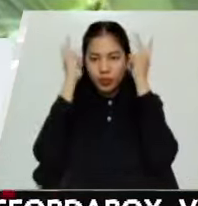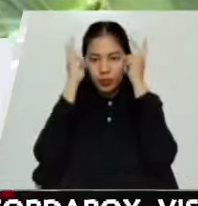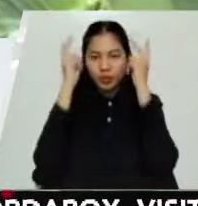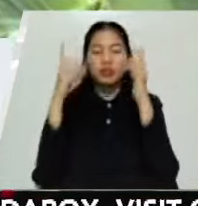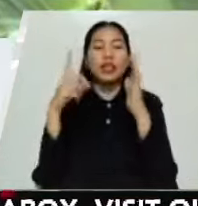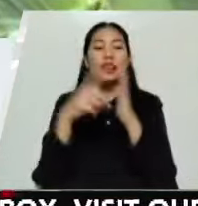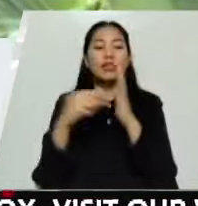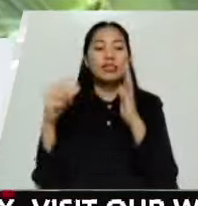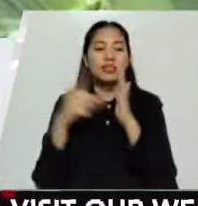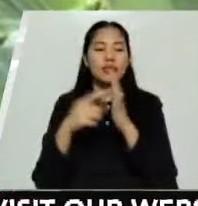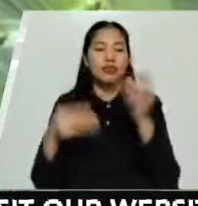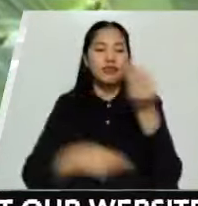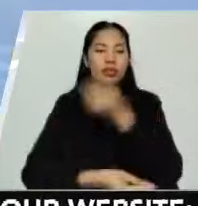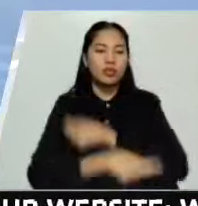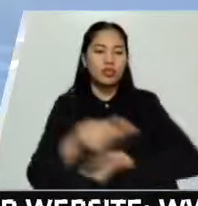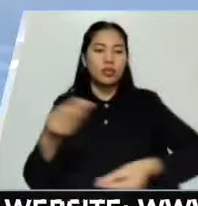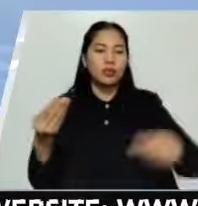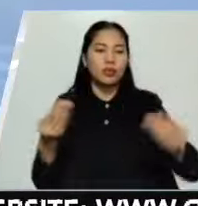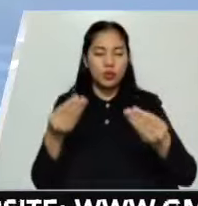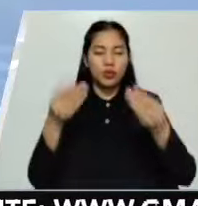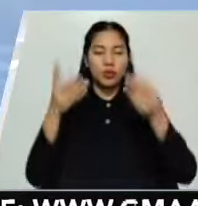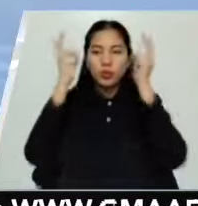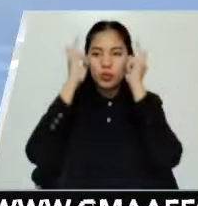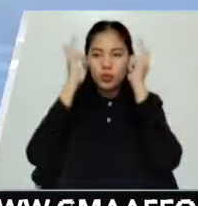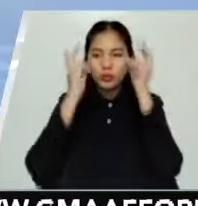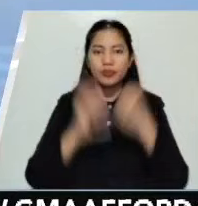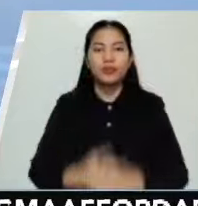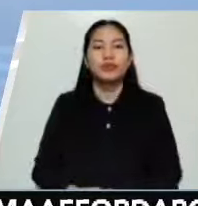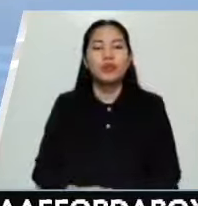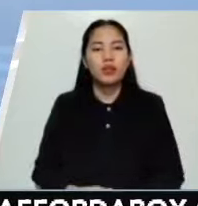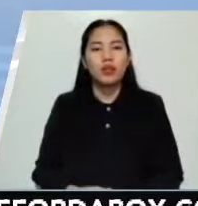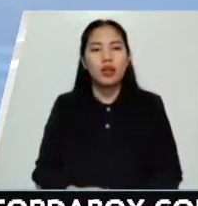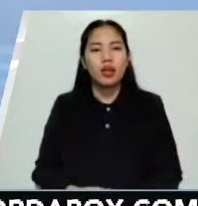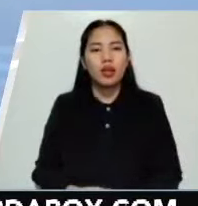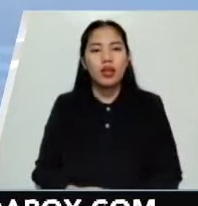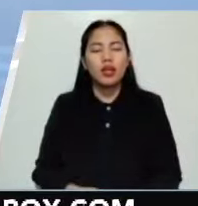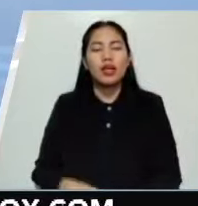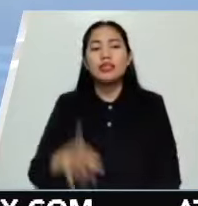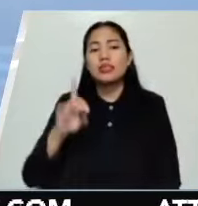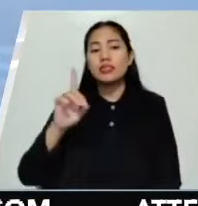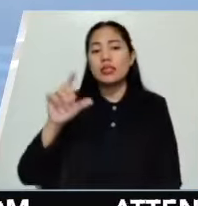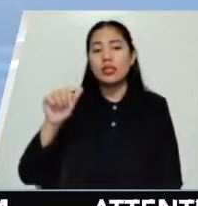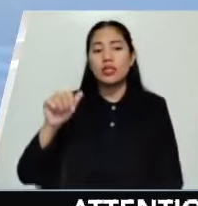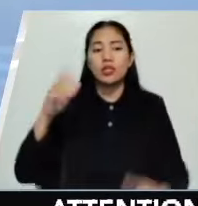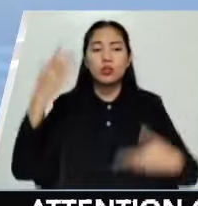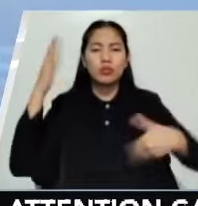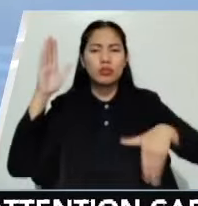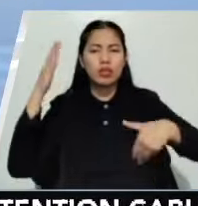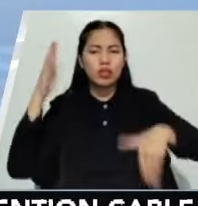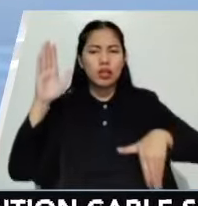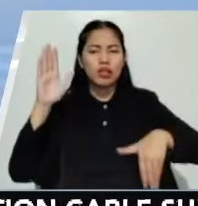Connie ano raw ang tulong ng DA Cordillera sa mga apektadong magsasaka natin Russell